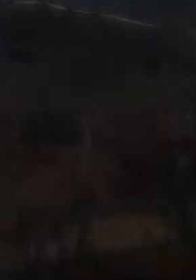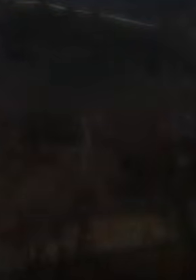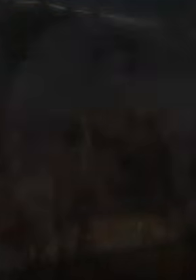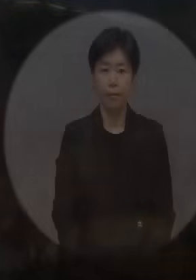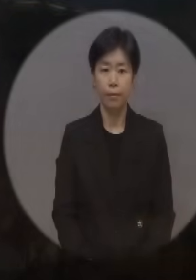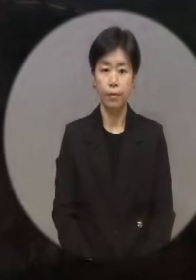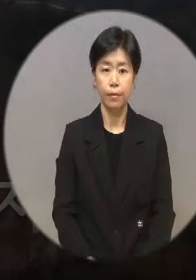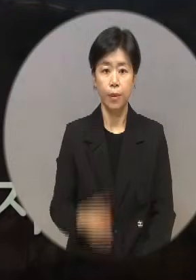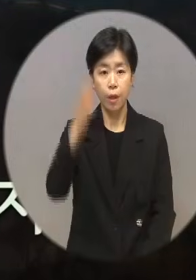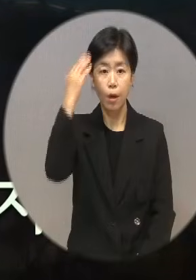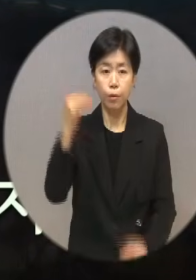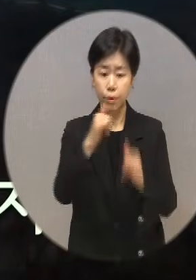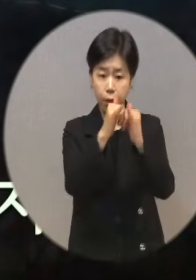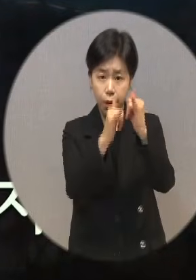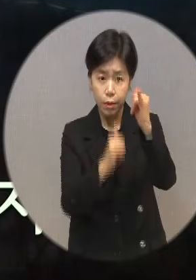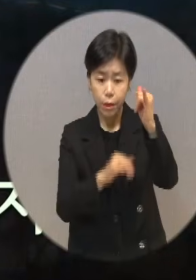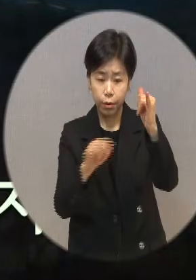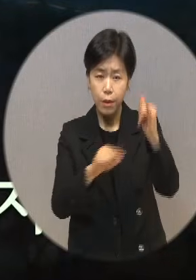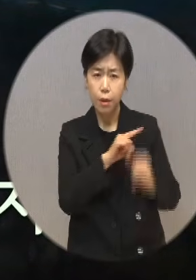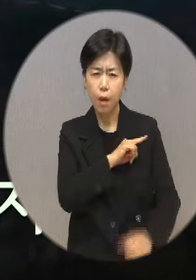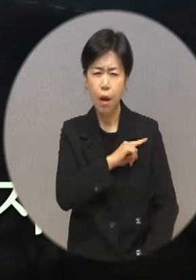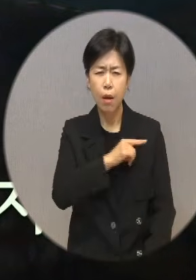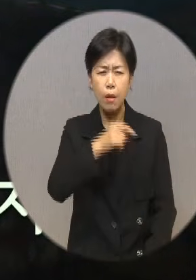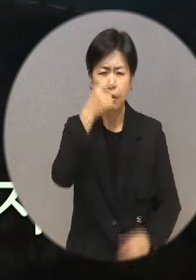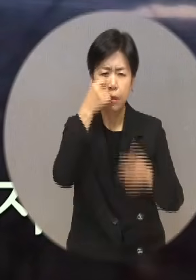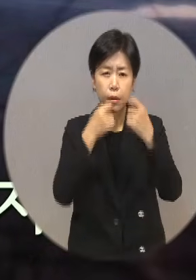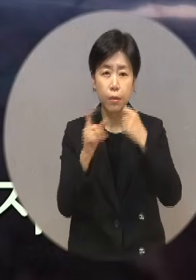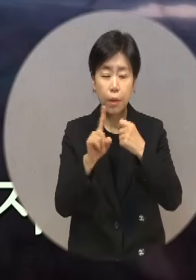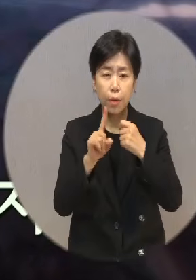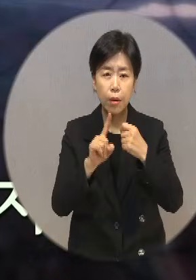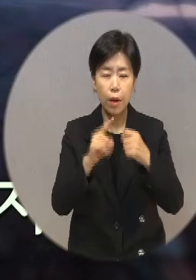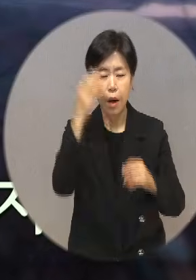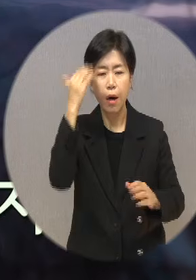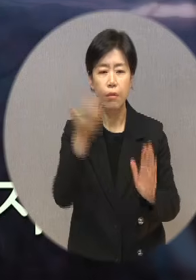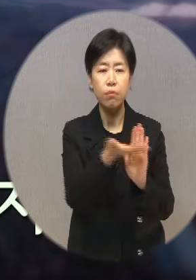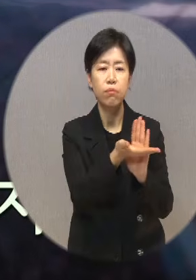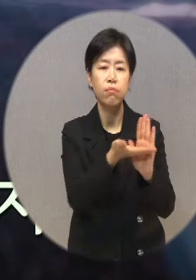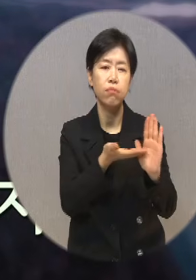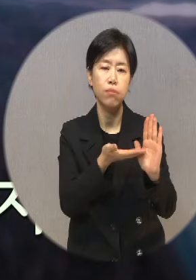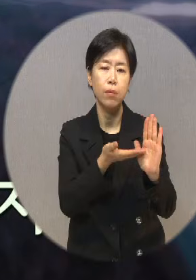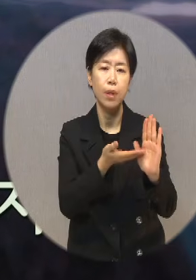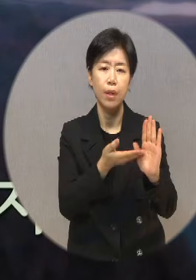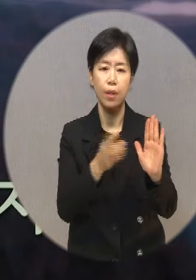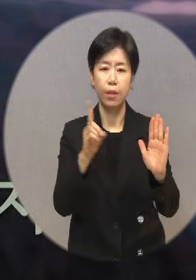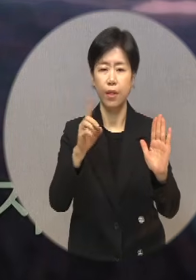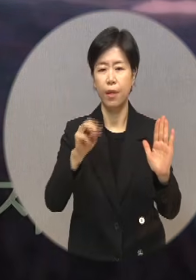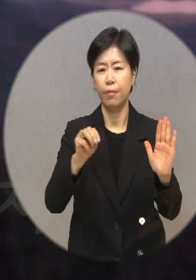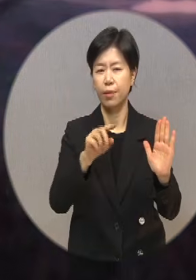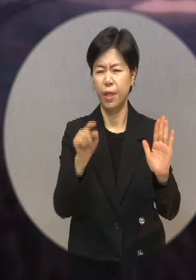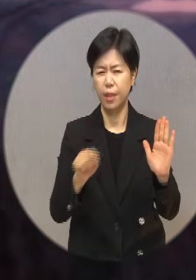우리 역사의 가장 아픈 상처, 한반도 중부를 가로지르는 비무장지대 DMZ.